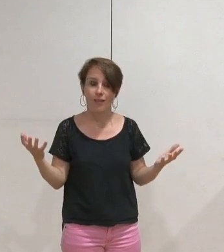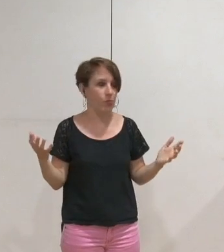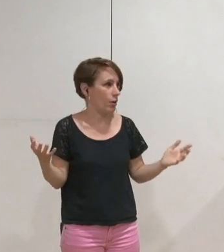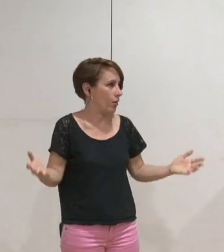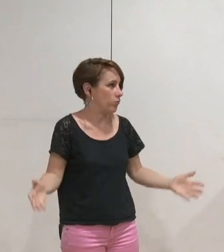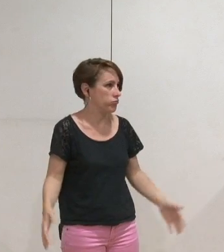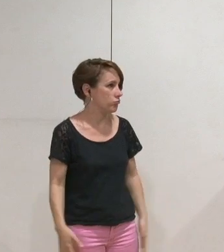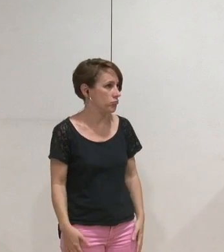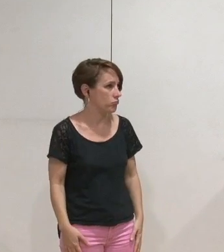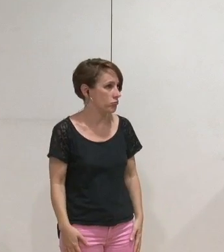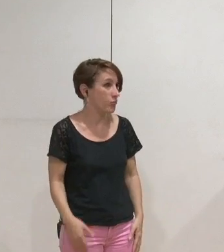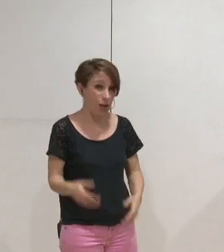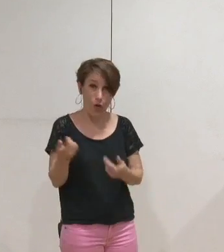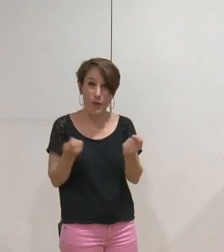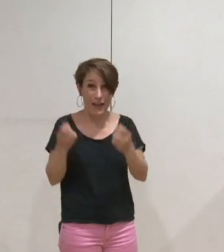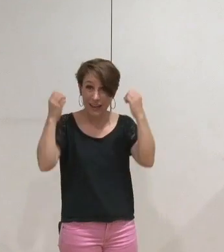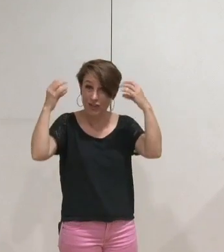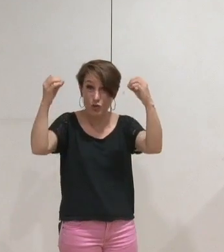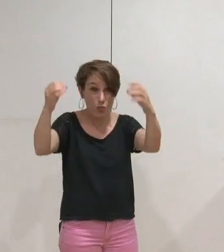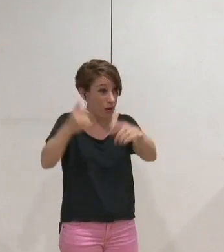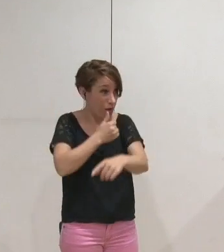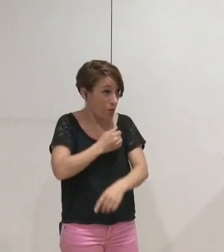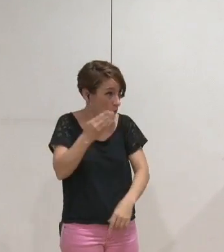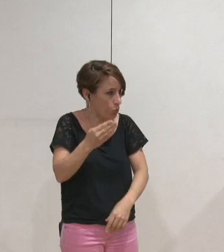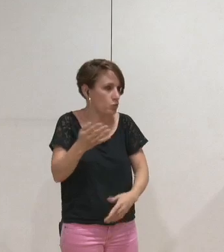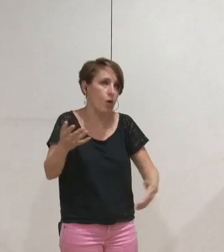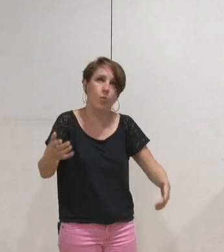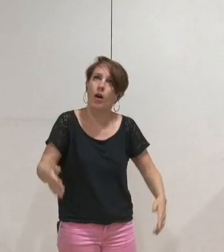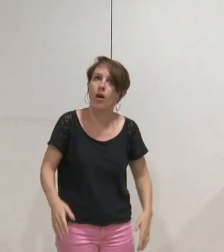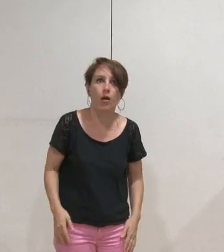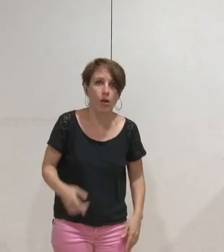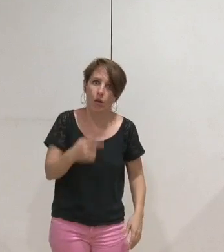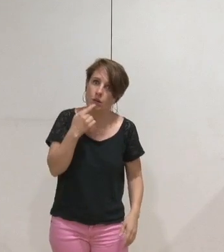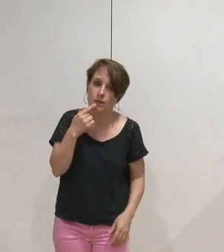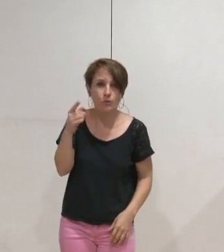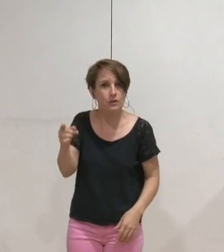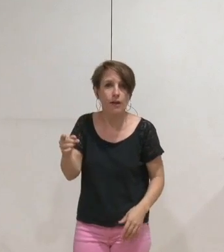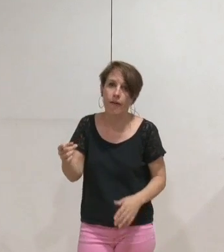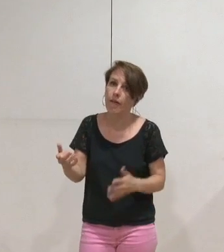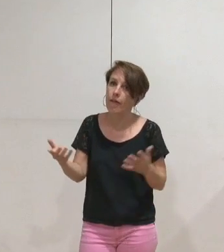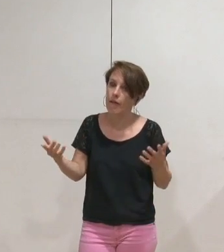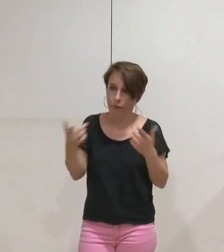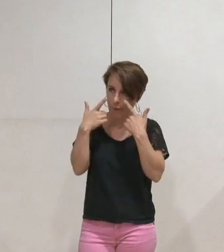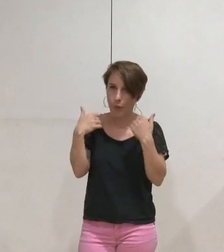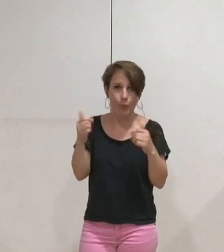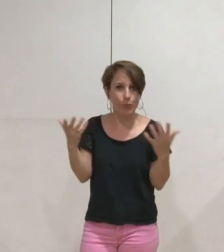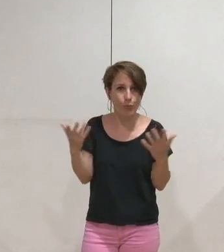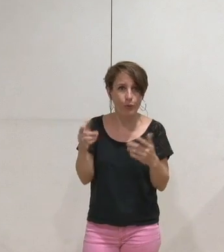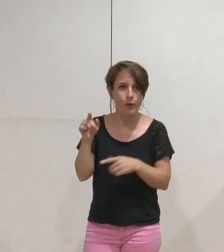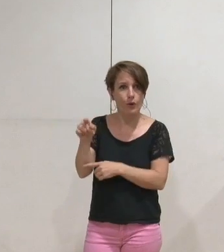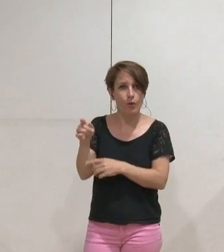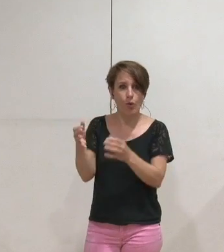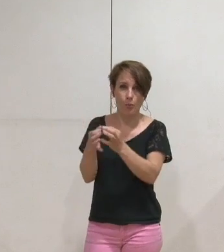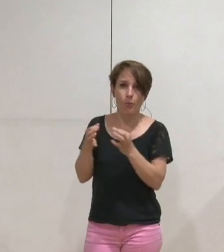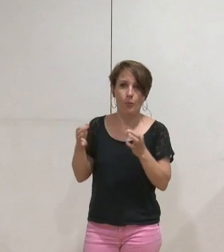si ça se justifie pour la régie lumière ça se justifie compte tenu de son rôle et de sa tâche sa charge de